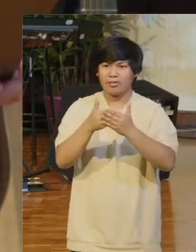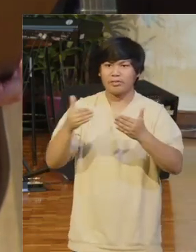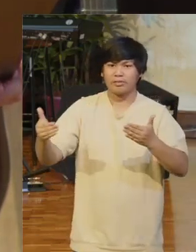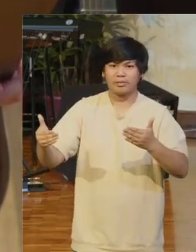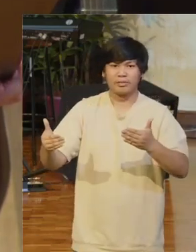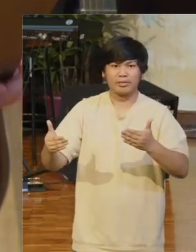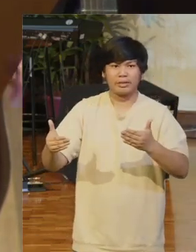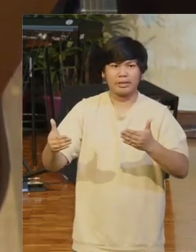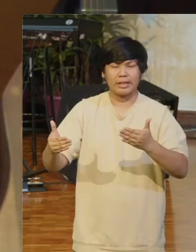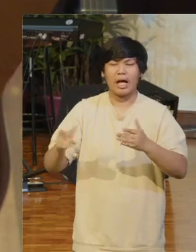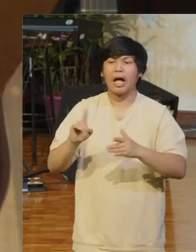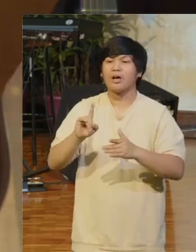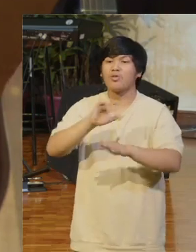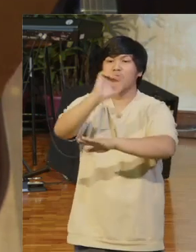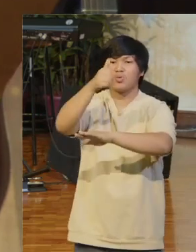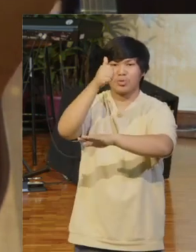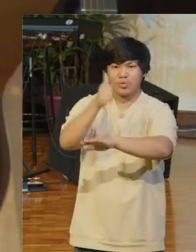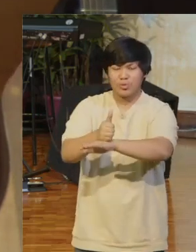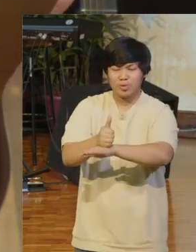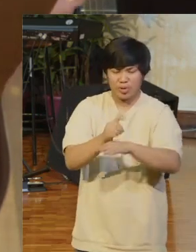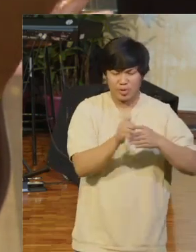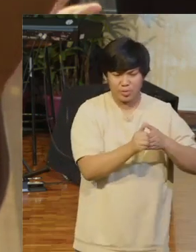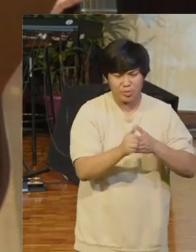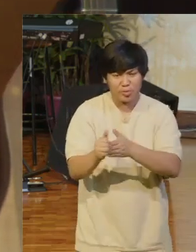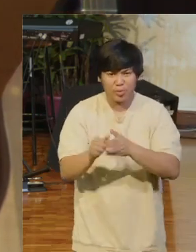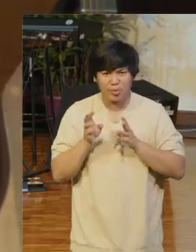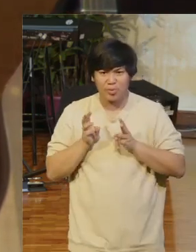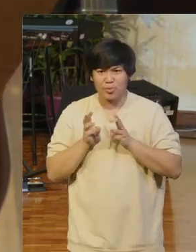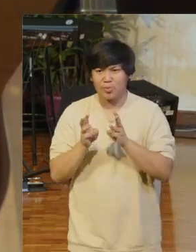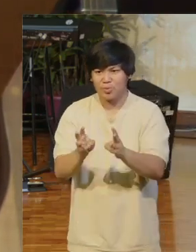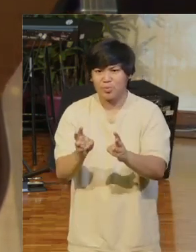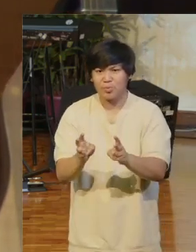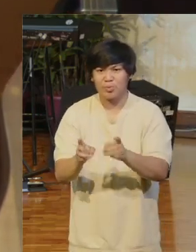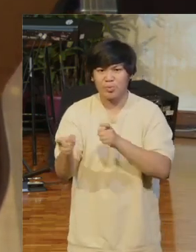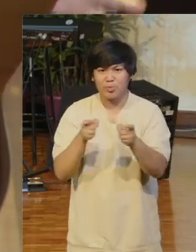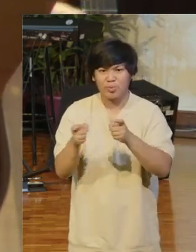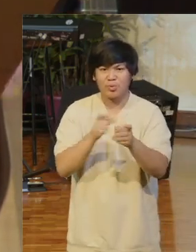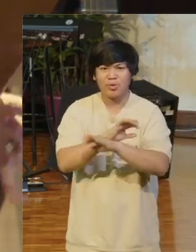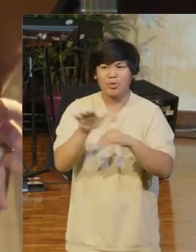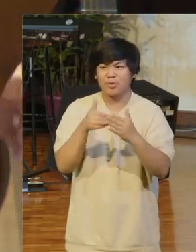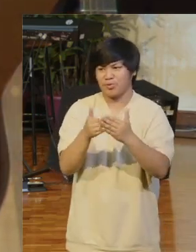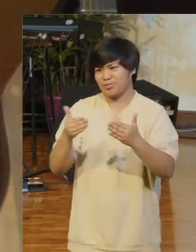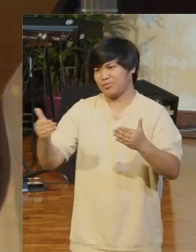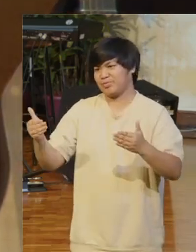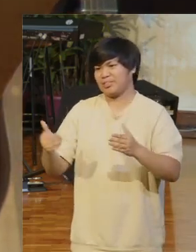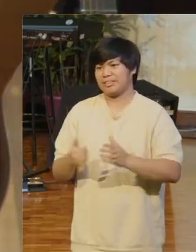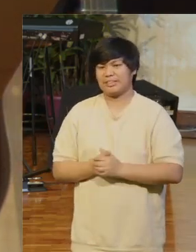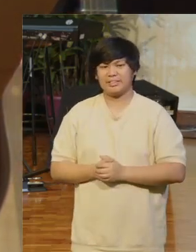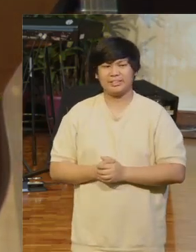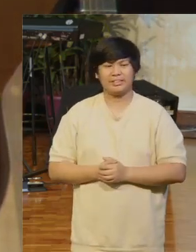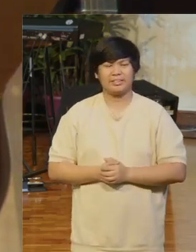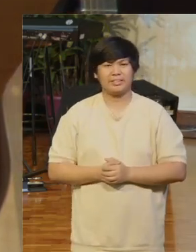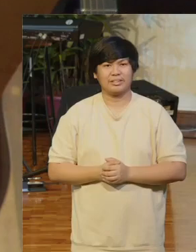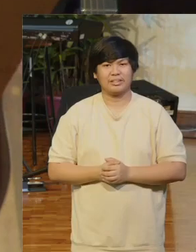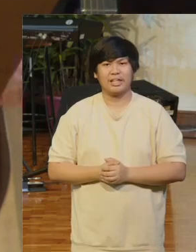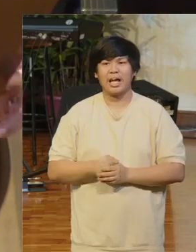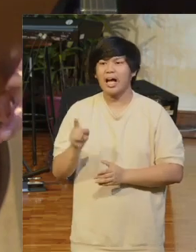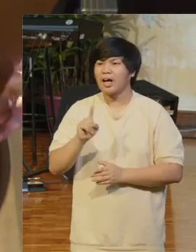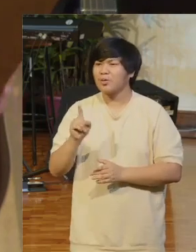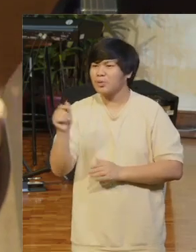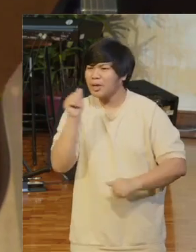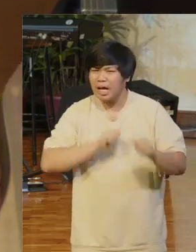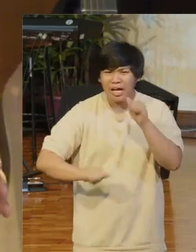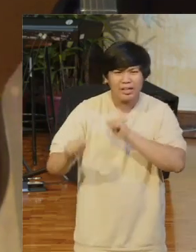doth uphold, direct, dispose, and govern all creatures, actions, and